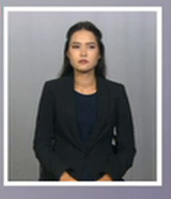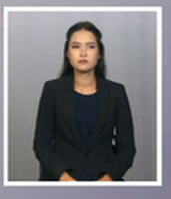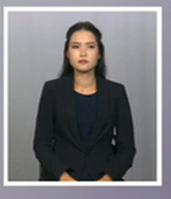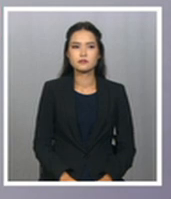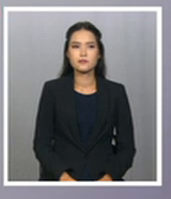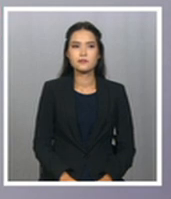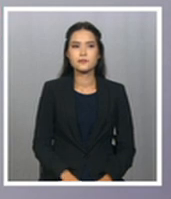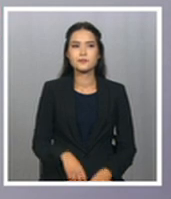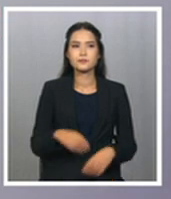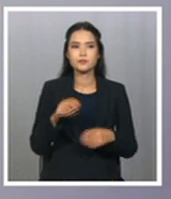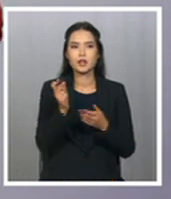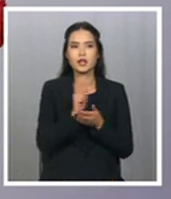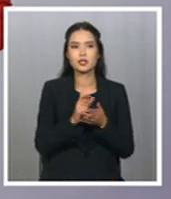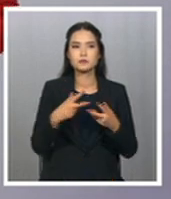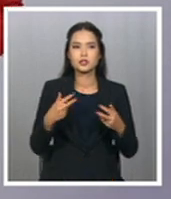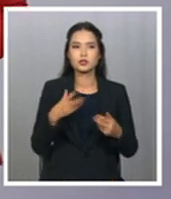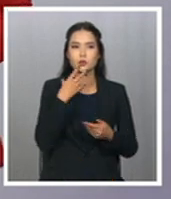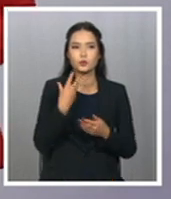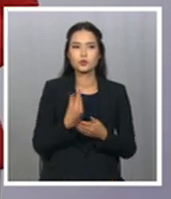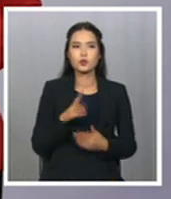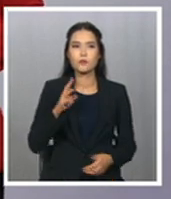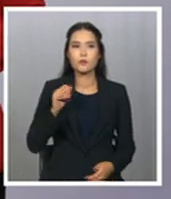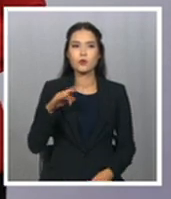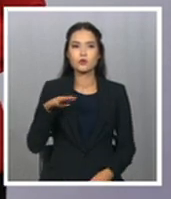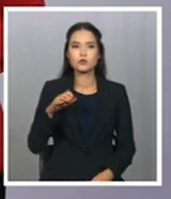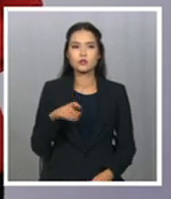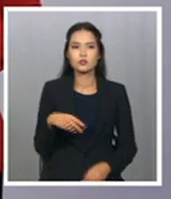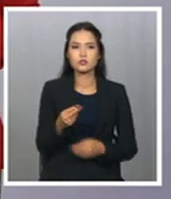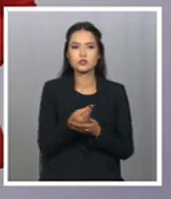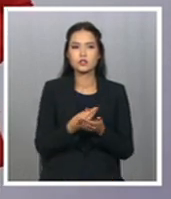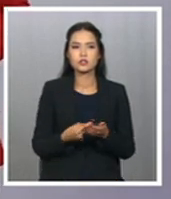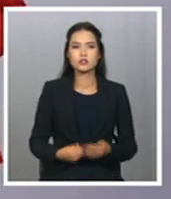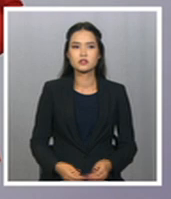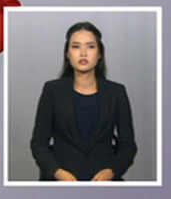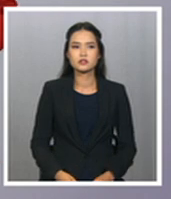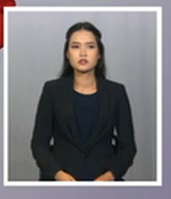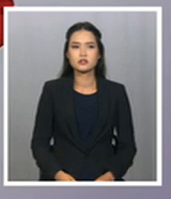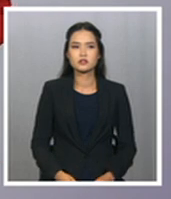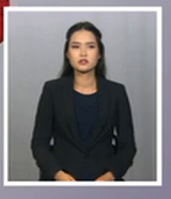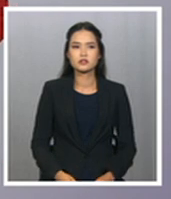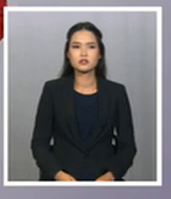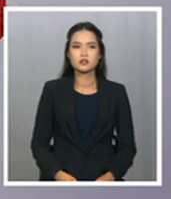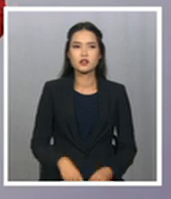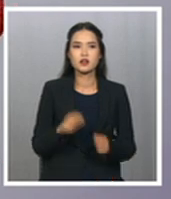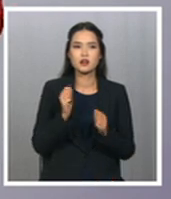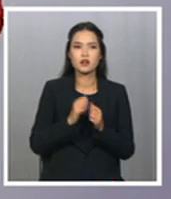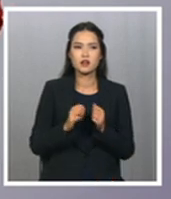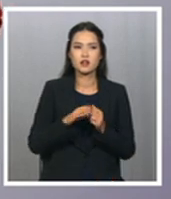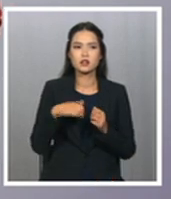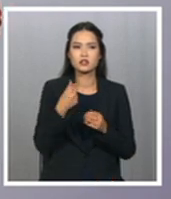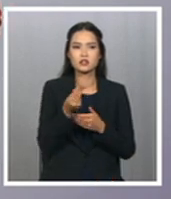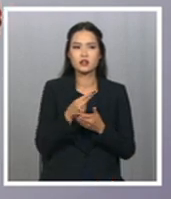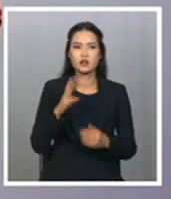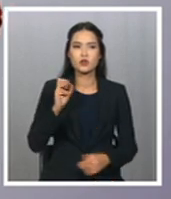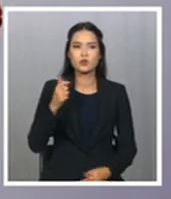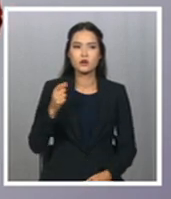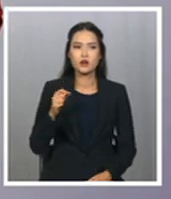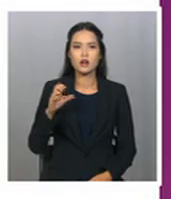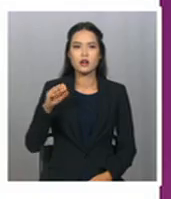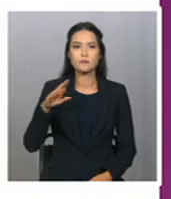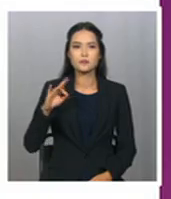орындайық. Кейіпкерлерге өзіңіз портрет жазыңыз. Ұсынылған кейіпкерлер Шыға және Абдрахман.